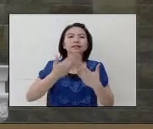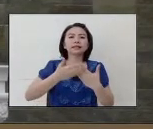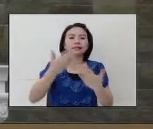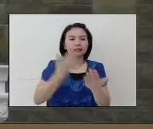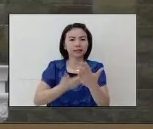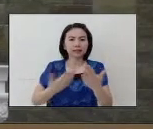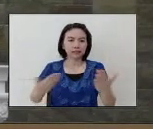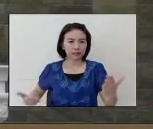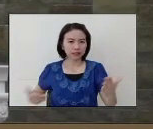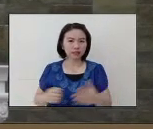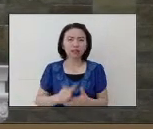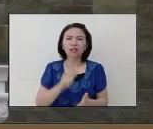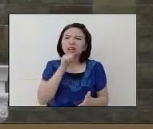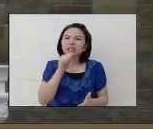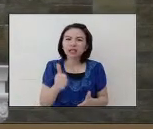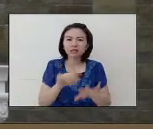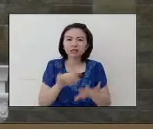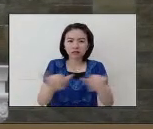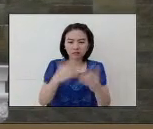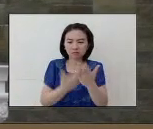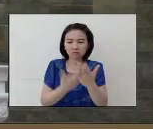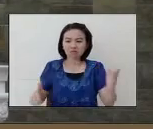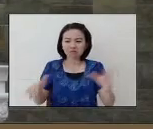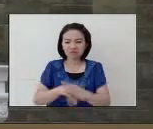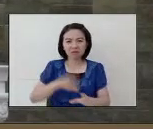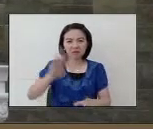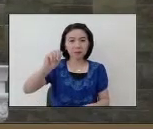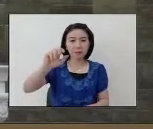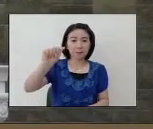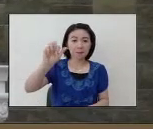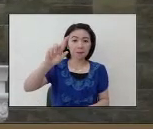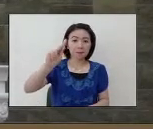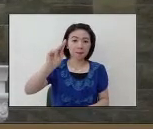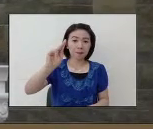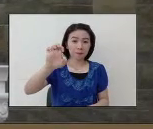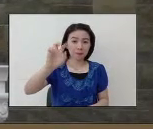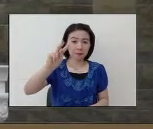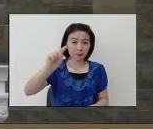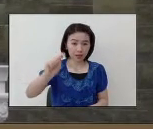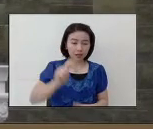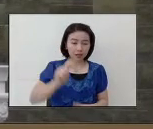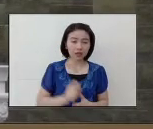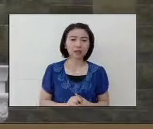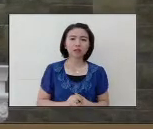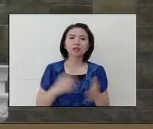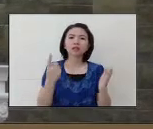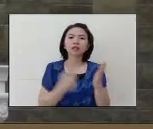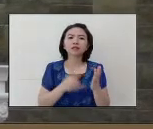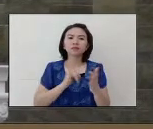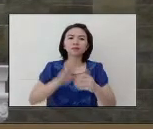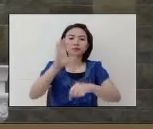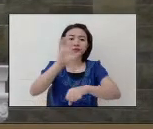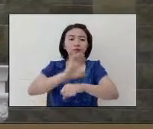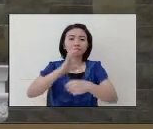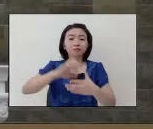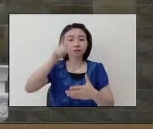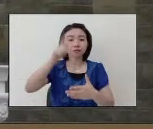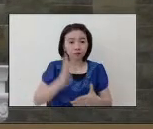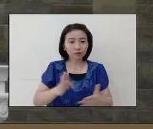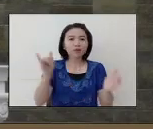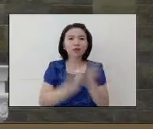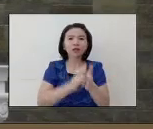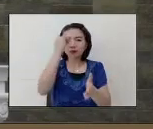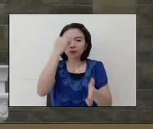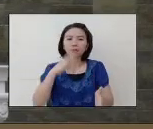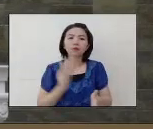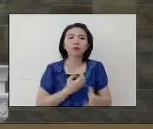Bilang respeto sa salita ng Diyos, pinag-uusapan po ito sa tahanan ng Diyos, sa simbahan ng Diyos. Okay? Kaya nga po, dapat